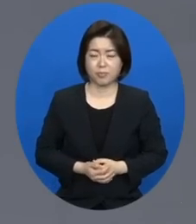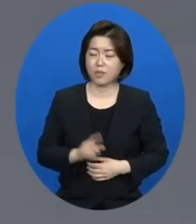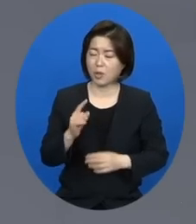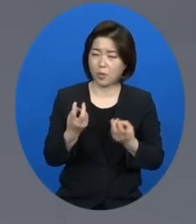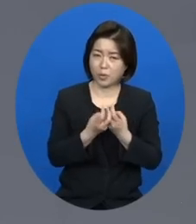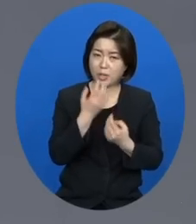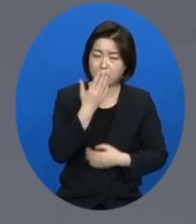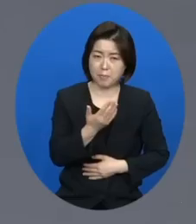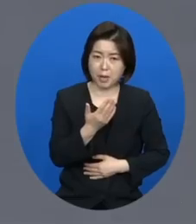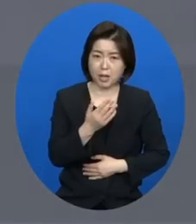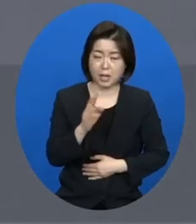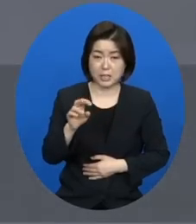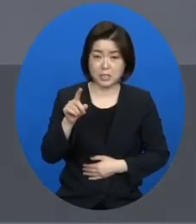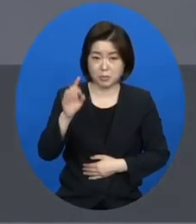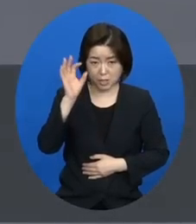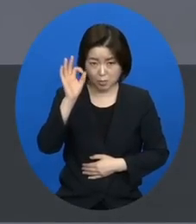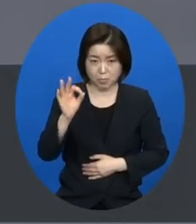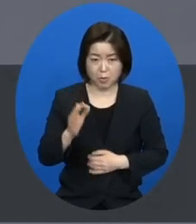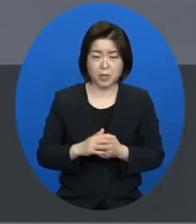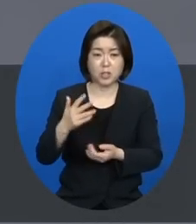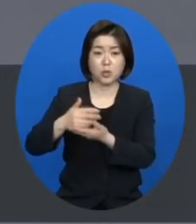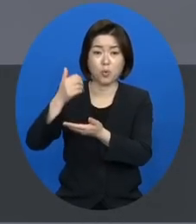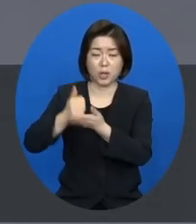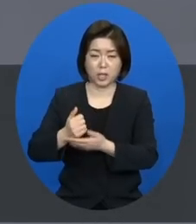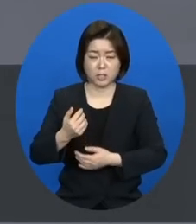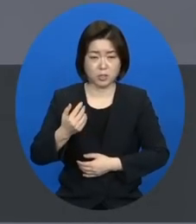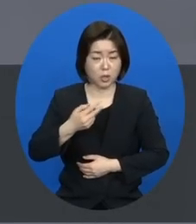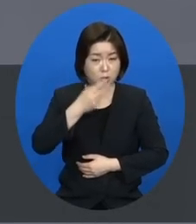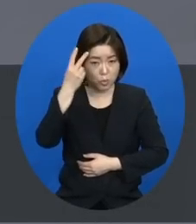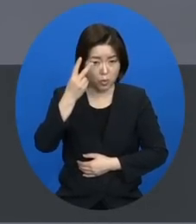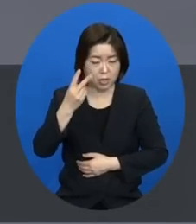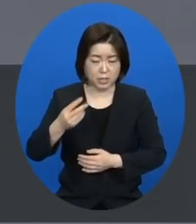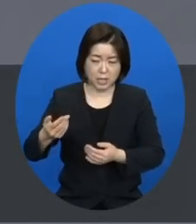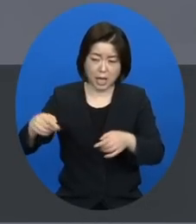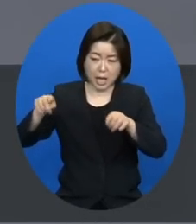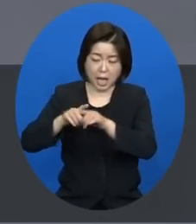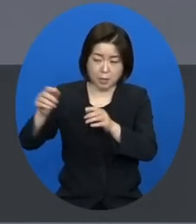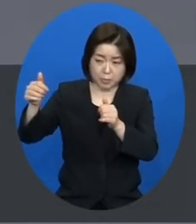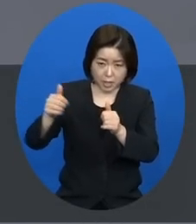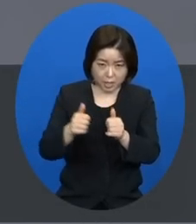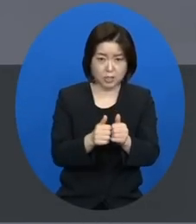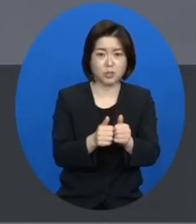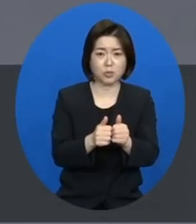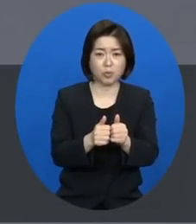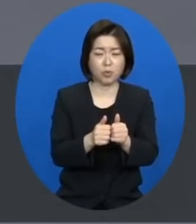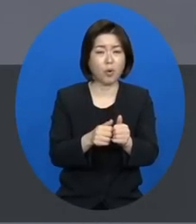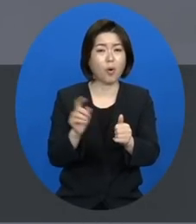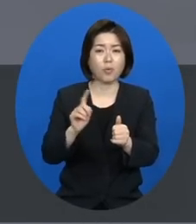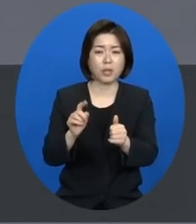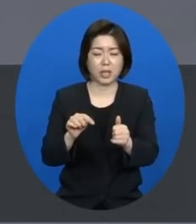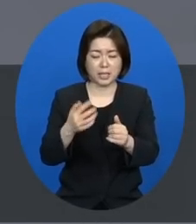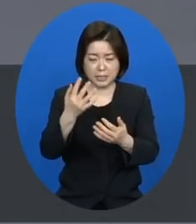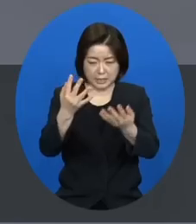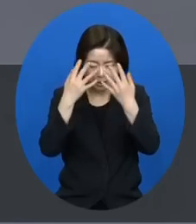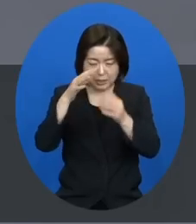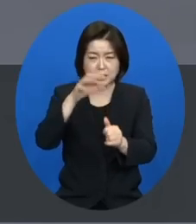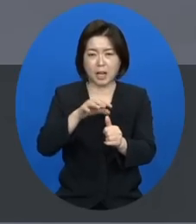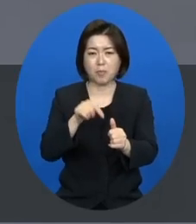어떻게 그럴 수 있었는가? 21절에 보니까 여호와께서 요셉과 함께 하시고 어디에요? 그 감옥에서